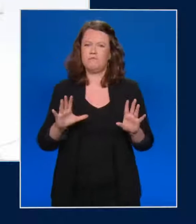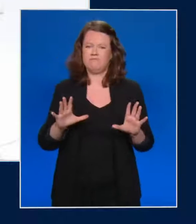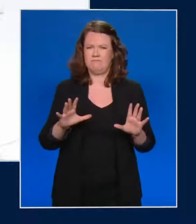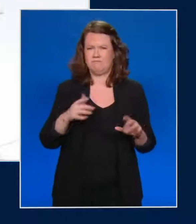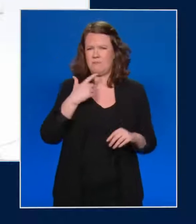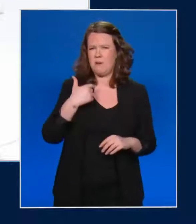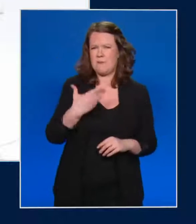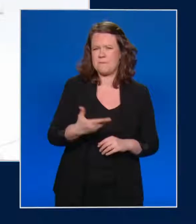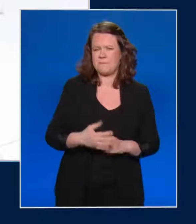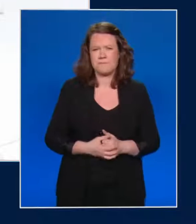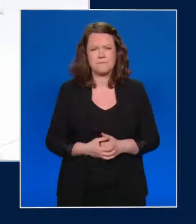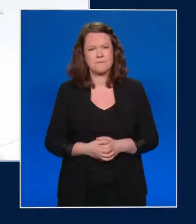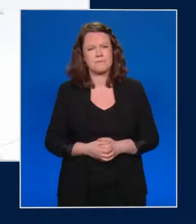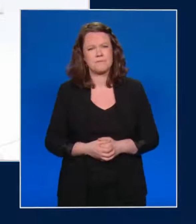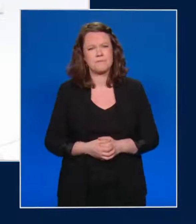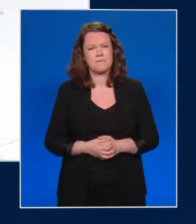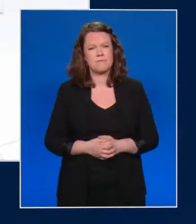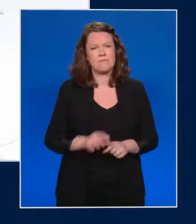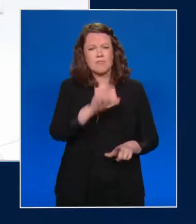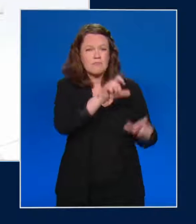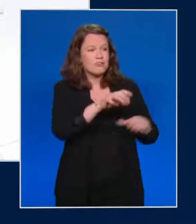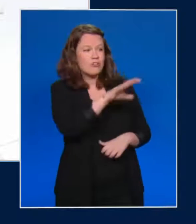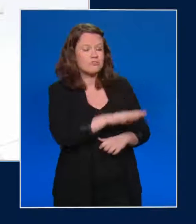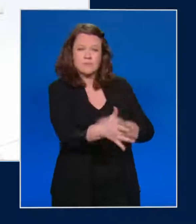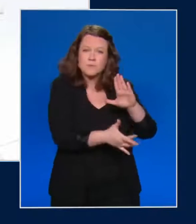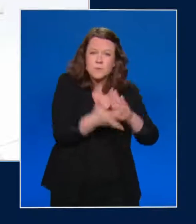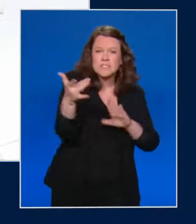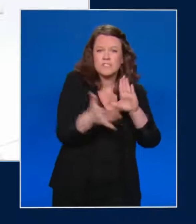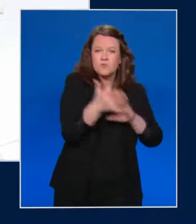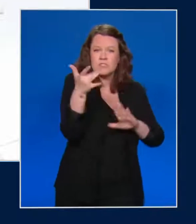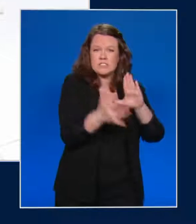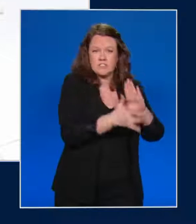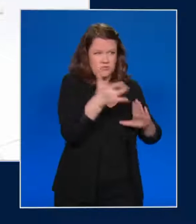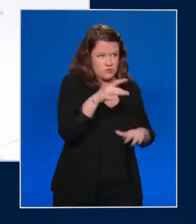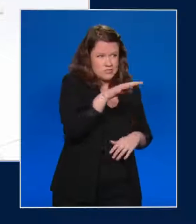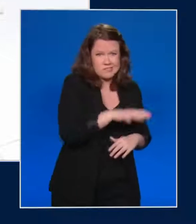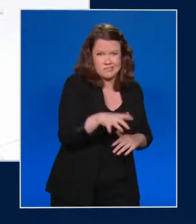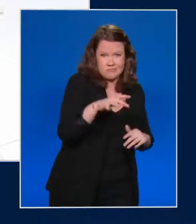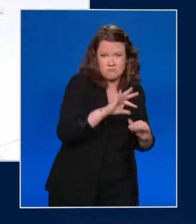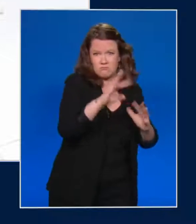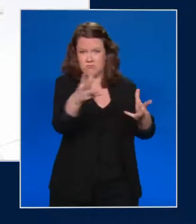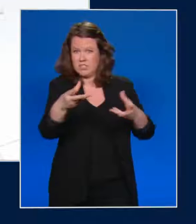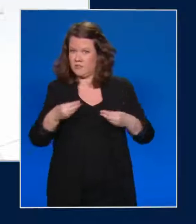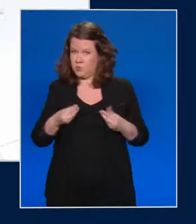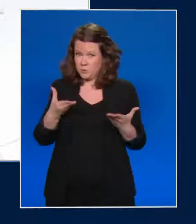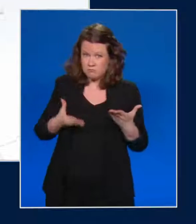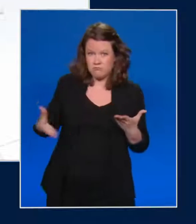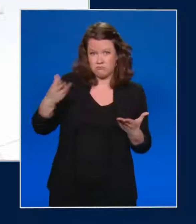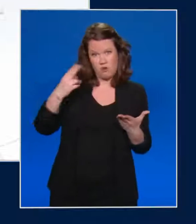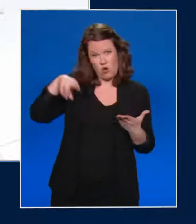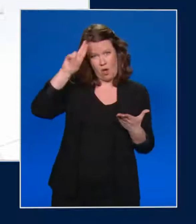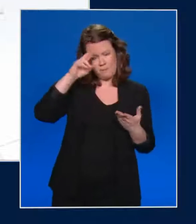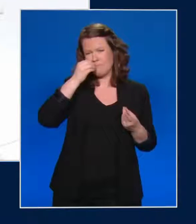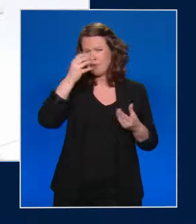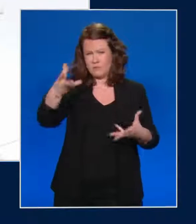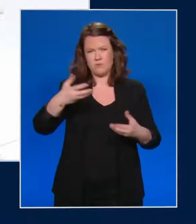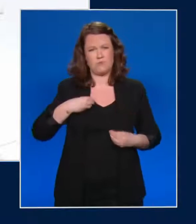de milliers de réfugiés venant d'ukraine sont et seront accueillis sur notre continent la france